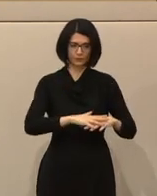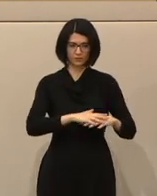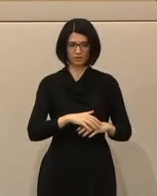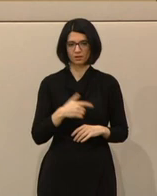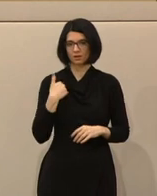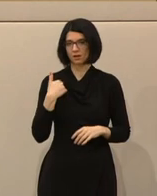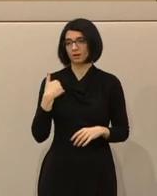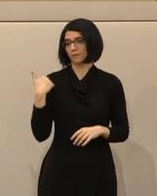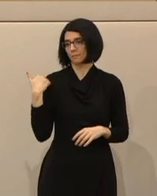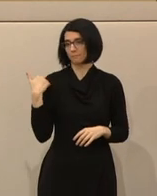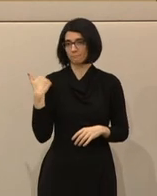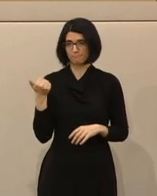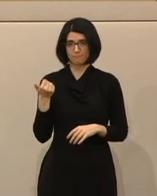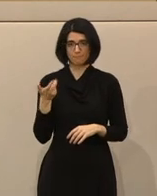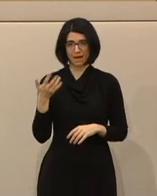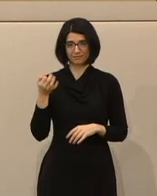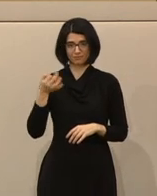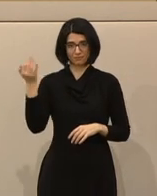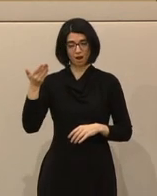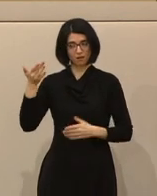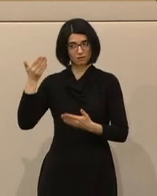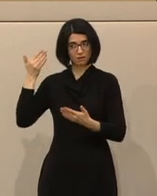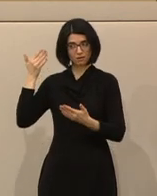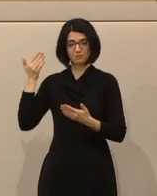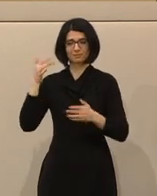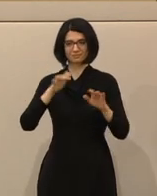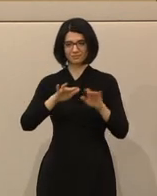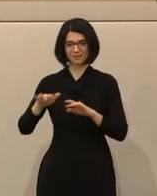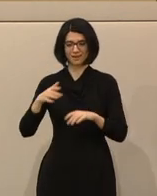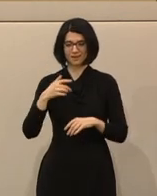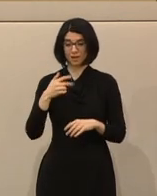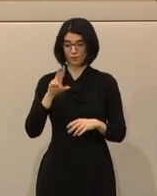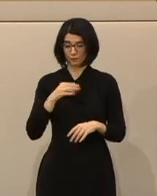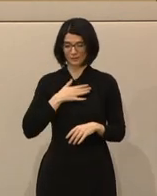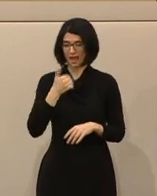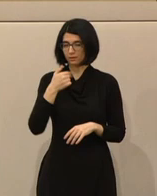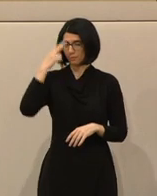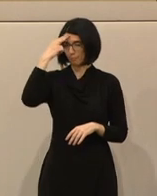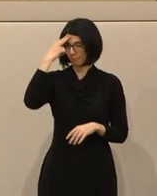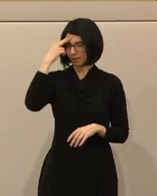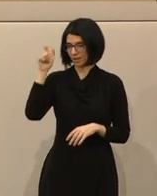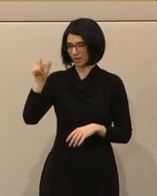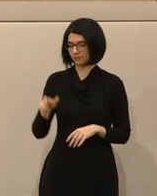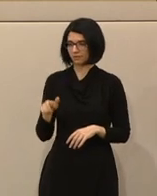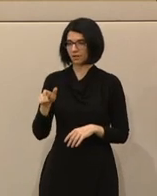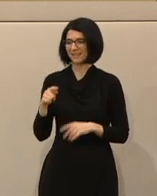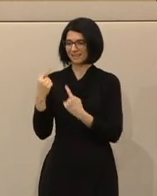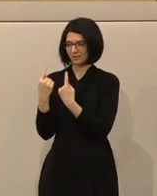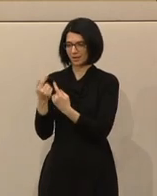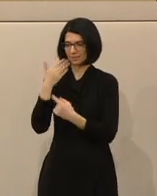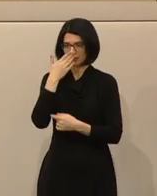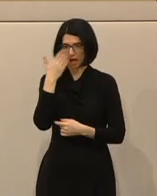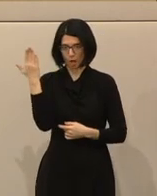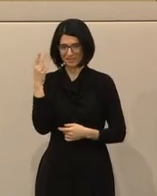paar Tagen ist eine Bekannte von mir, sie ist Ausländerin,